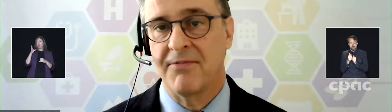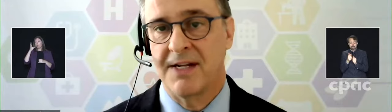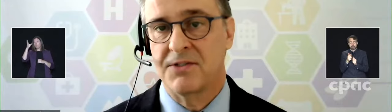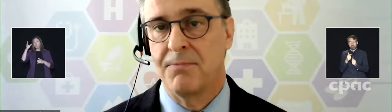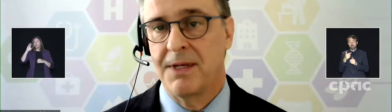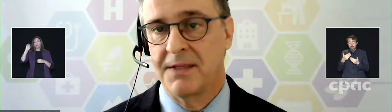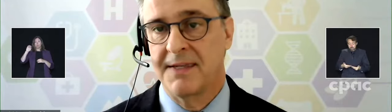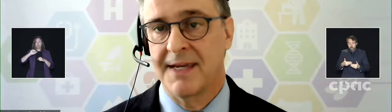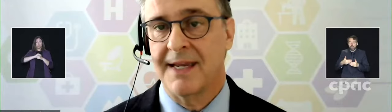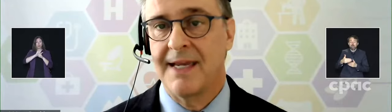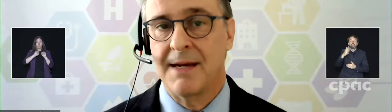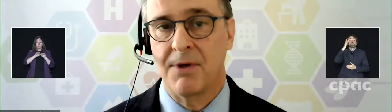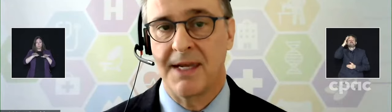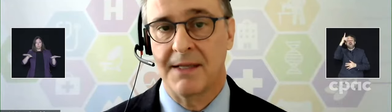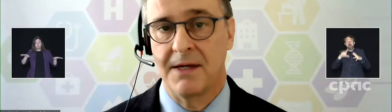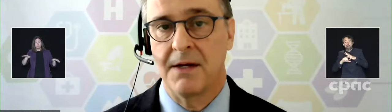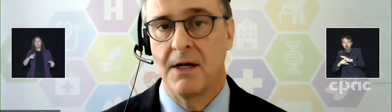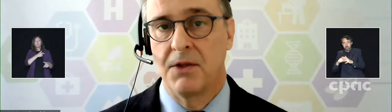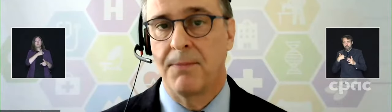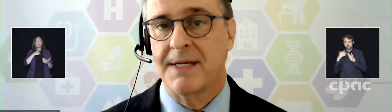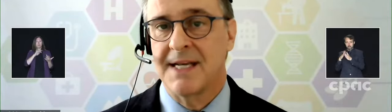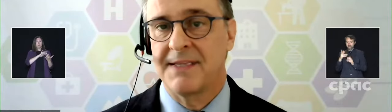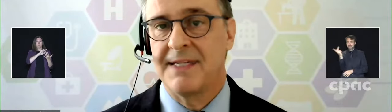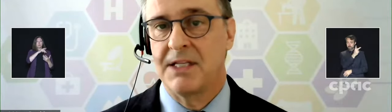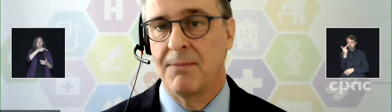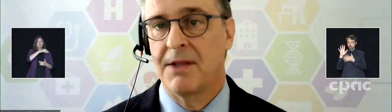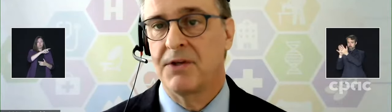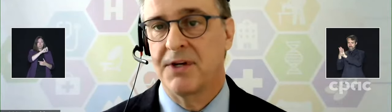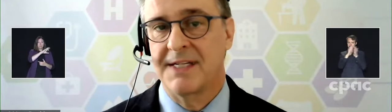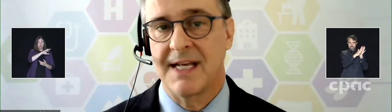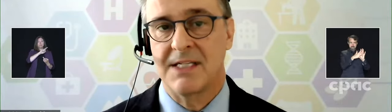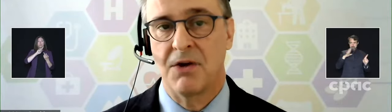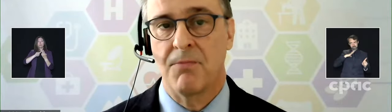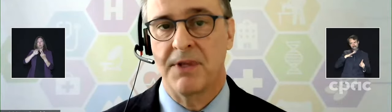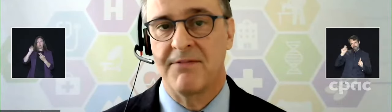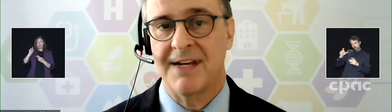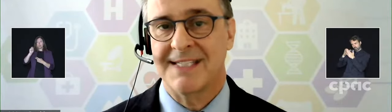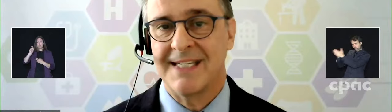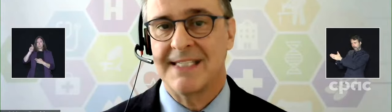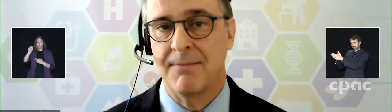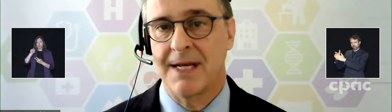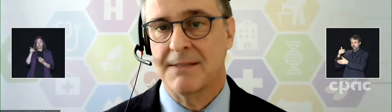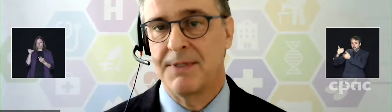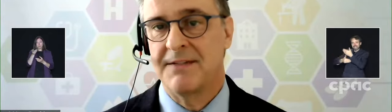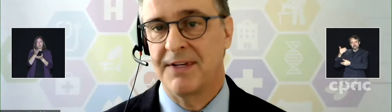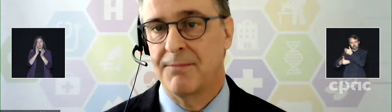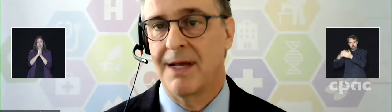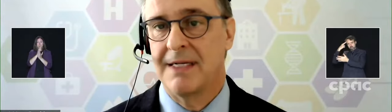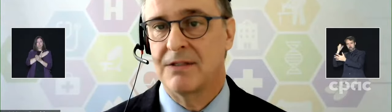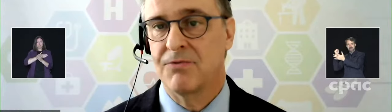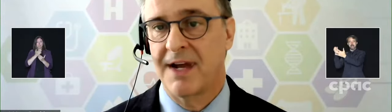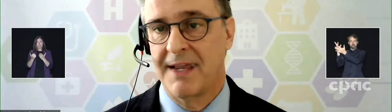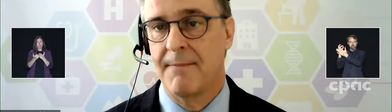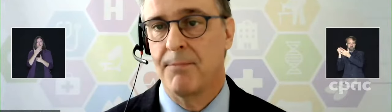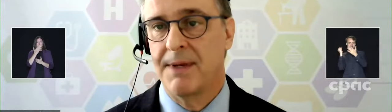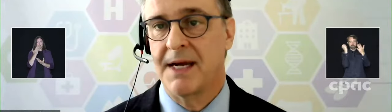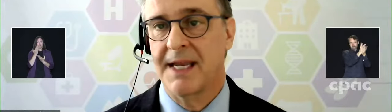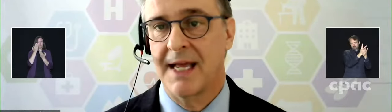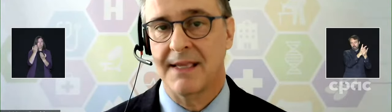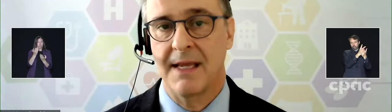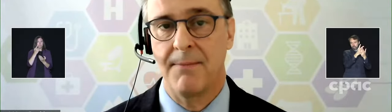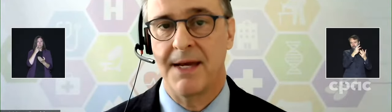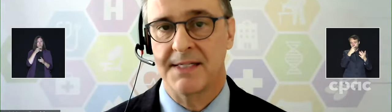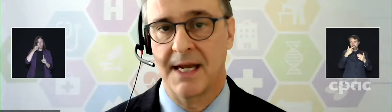-BioNTech et à Moderna de présenter des demandes d'autorisation pour des vaccins ciblant spécifiquement les sous-variants BA4 et